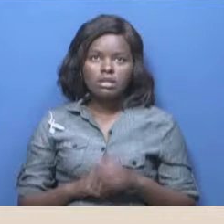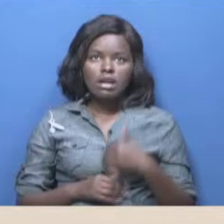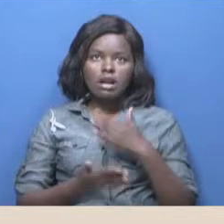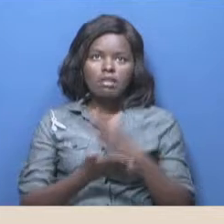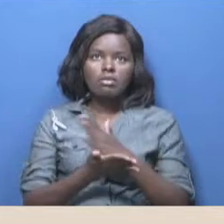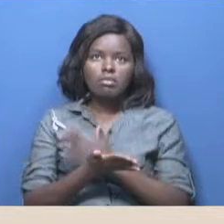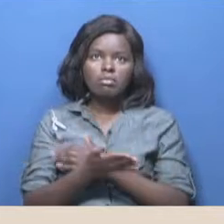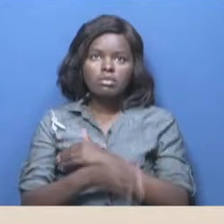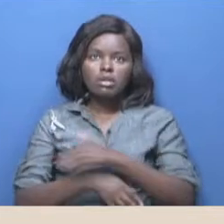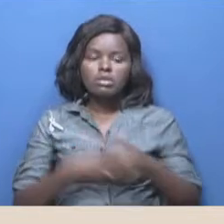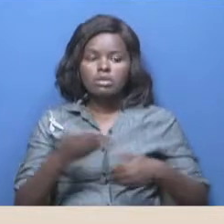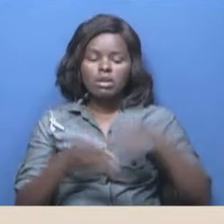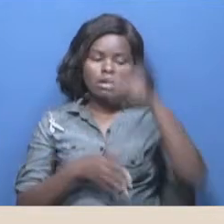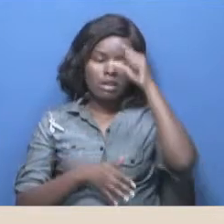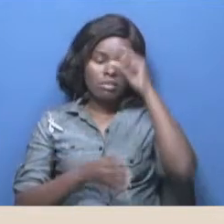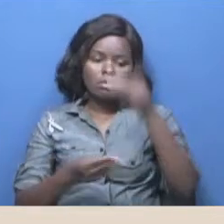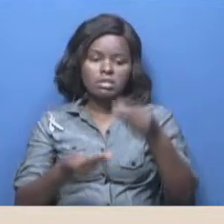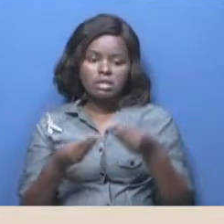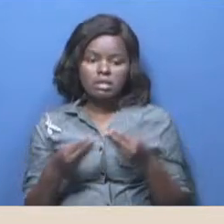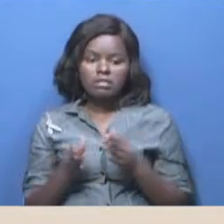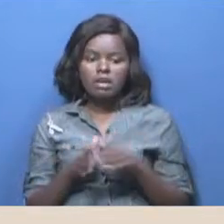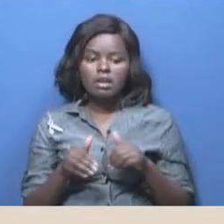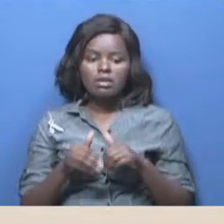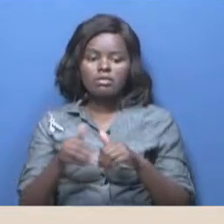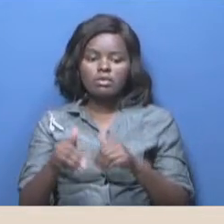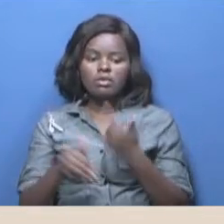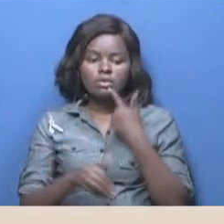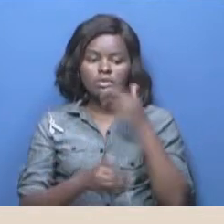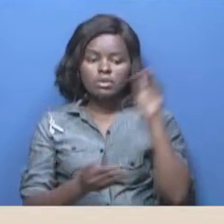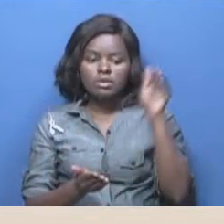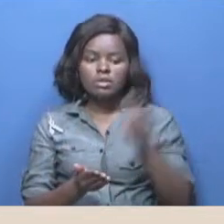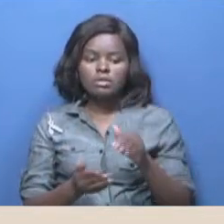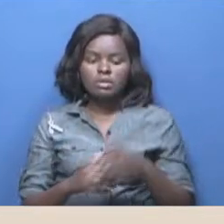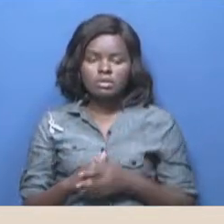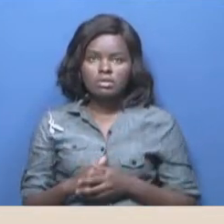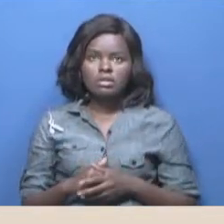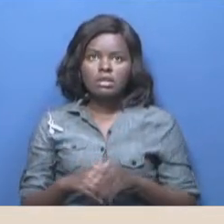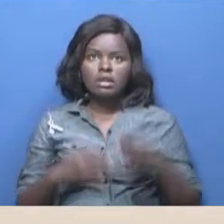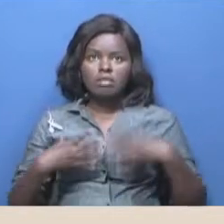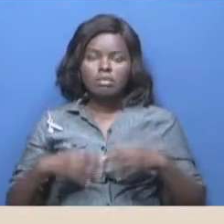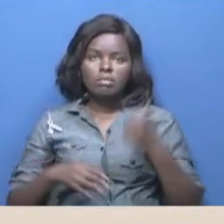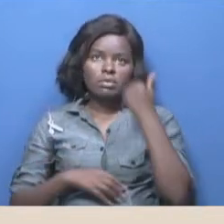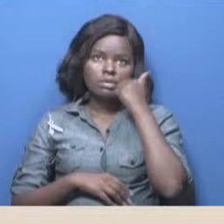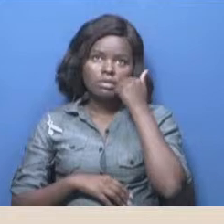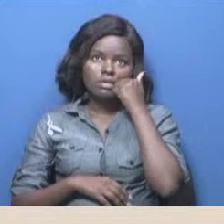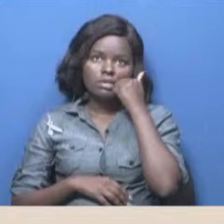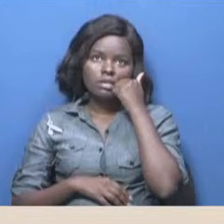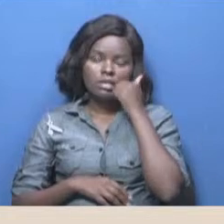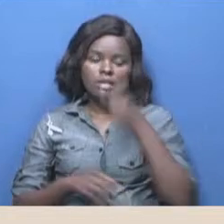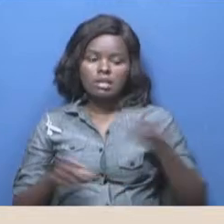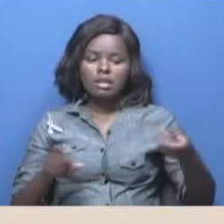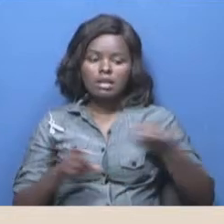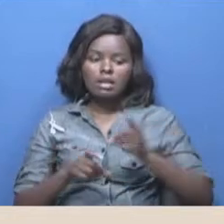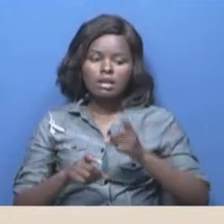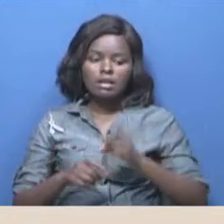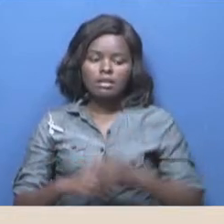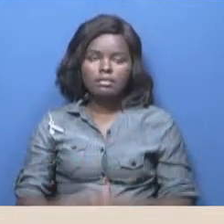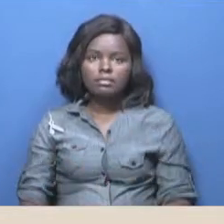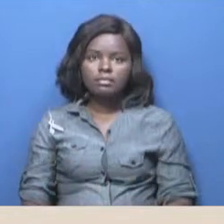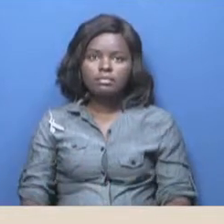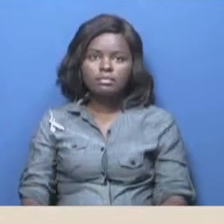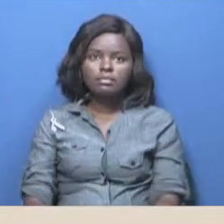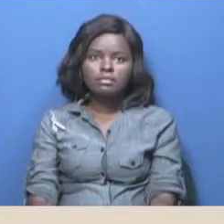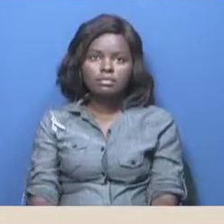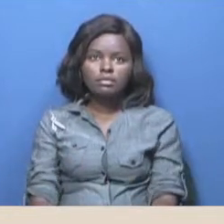iria yothe thirikari iheanite na kumirumirira nigetha kunyihanyihia namba ya arwaru ino aya kuongerereka. Wanjiko ari na ripoti